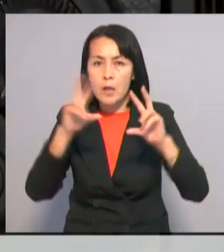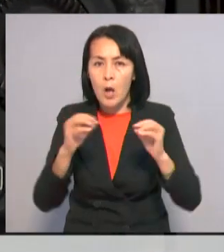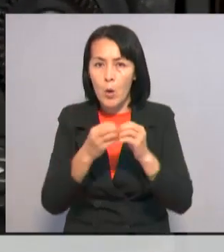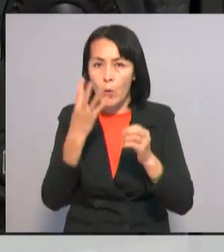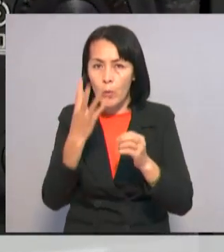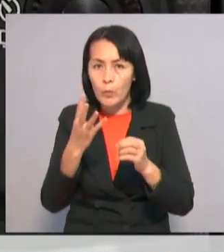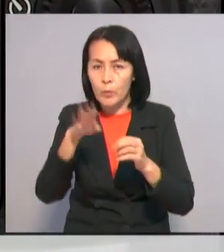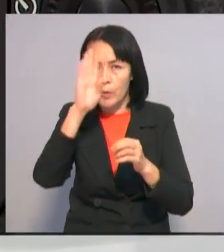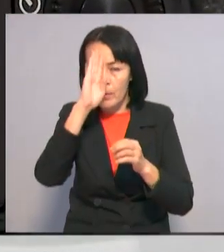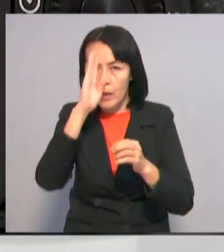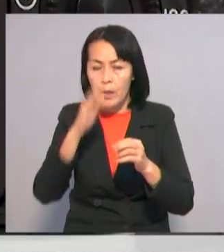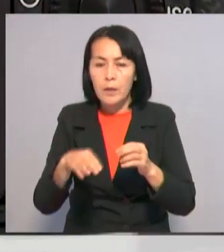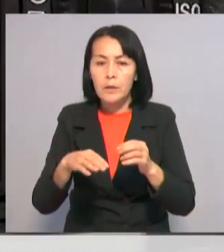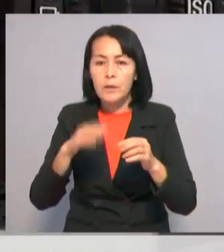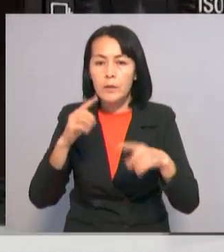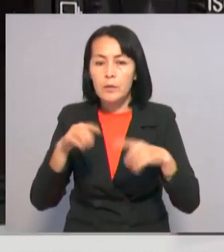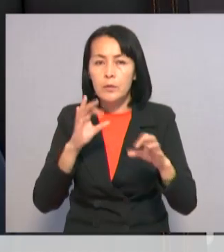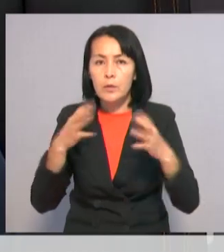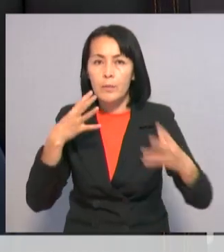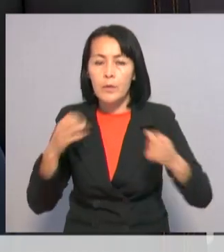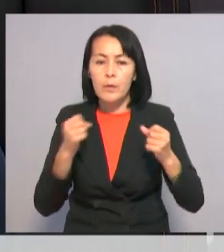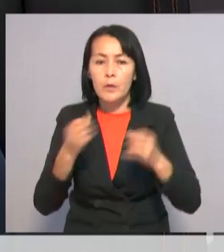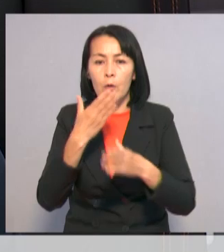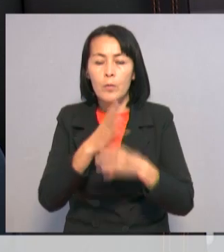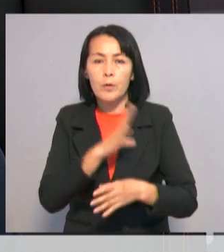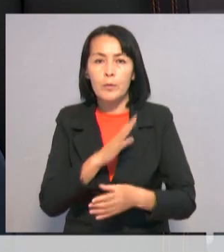14 жеткіншектің аяқтан тұруына ықпал етті.